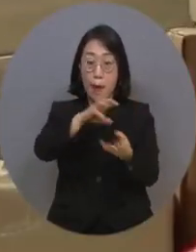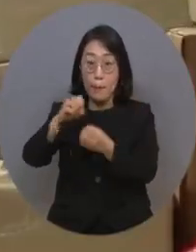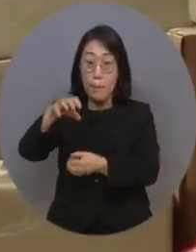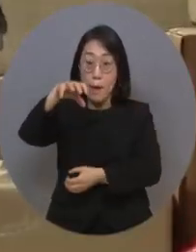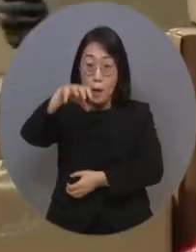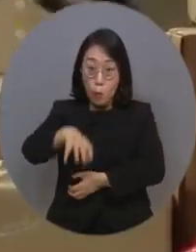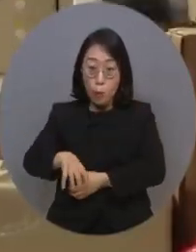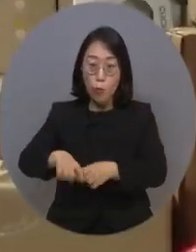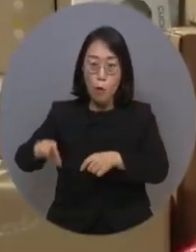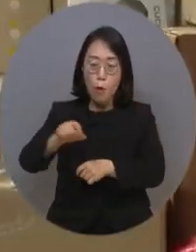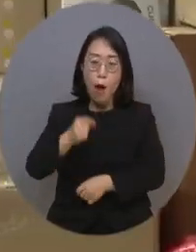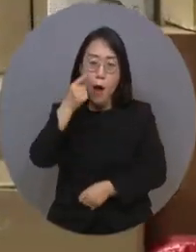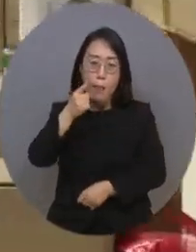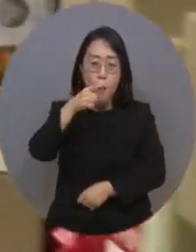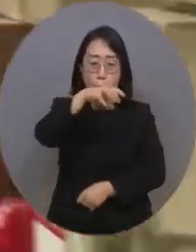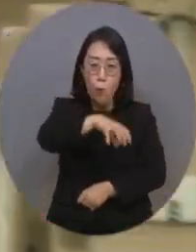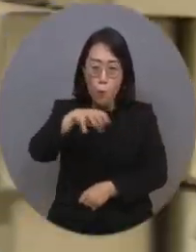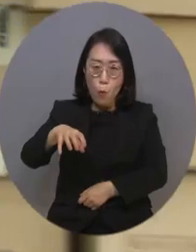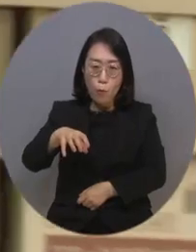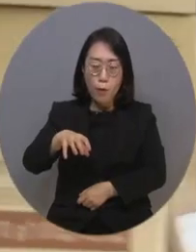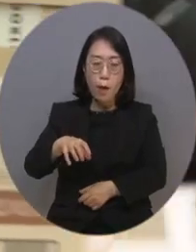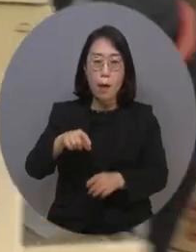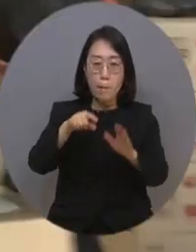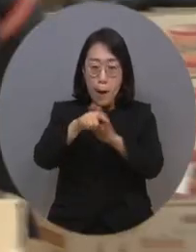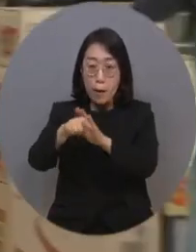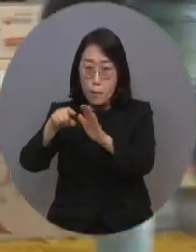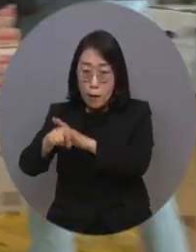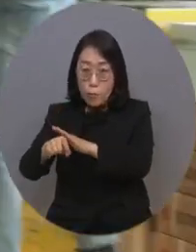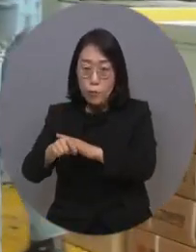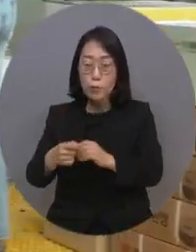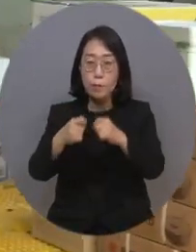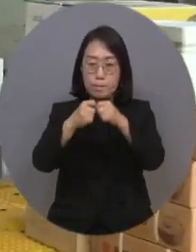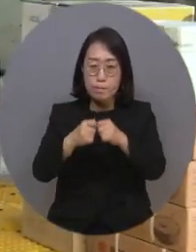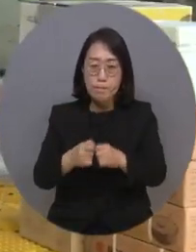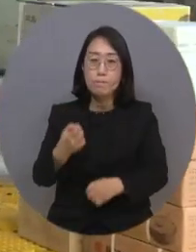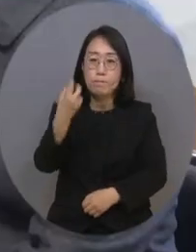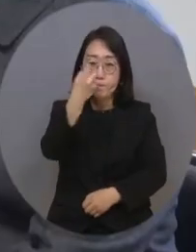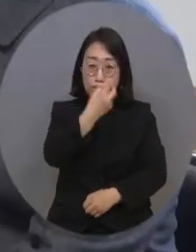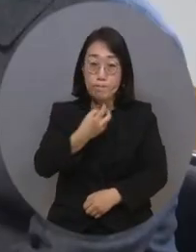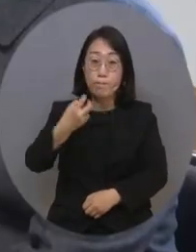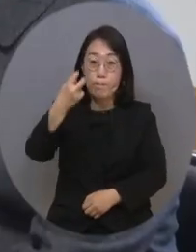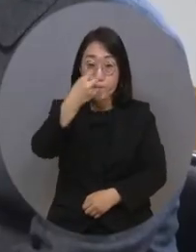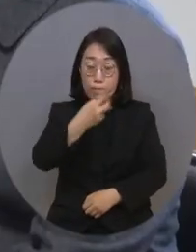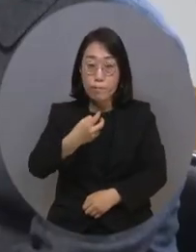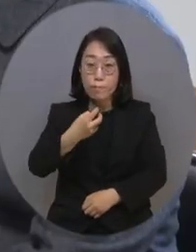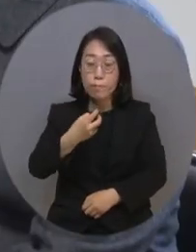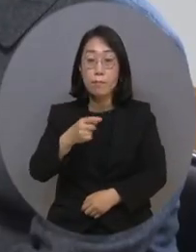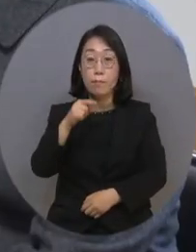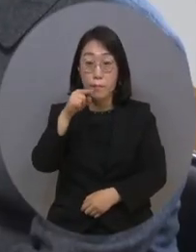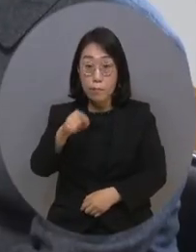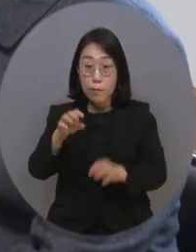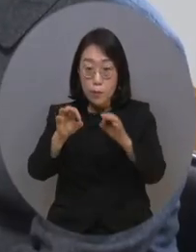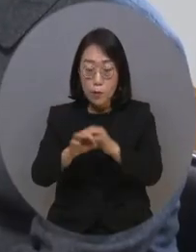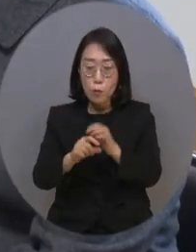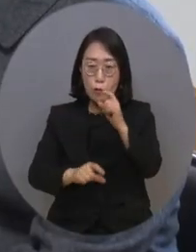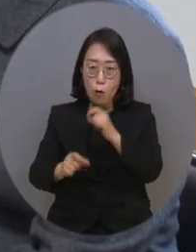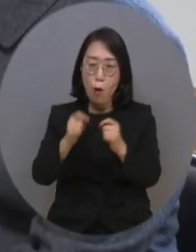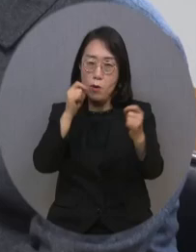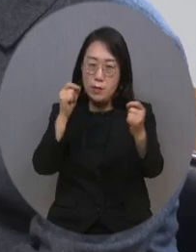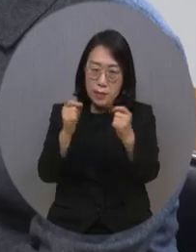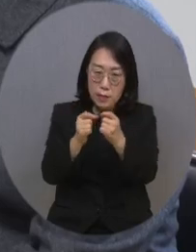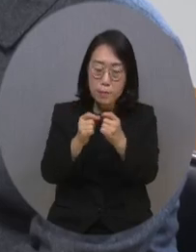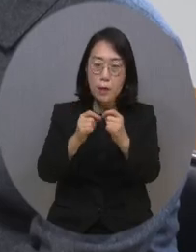시작으로 매월 1회 이상 민생 현장을 방문하는 시장에 간다 여수 통통을 운영해 시민들에게 더 가까이